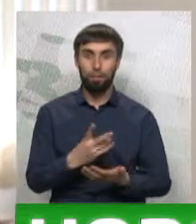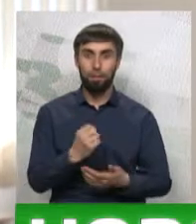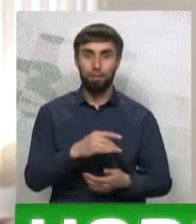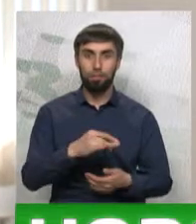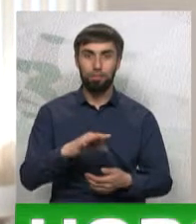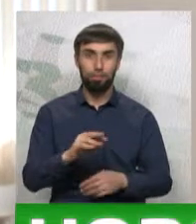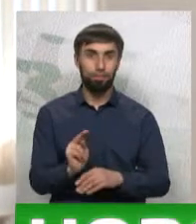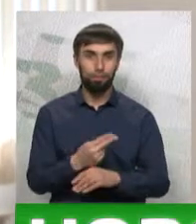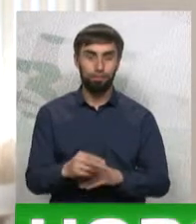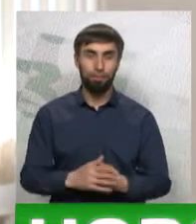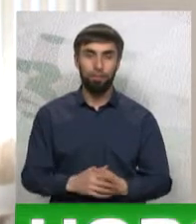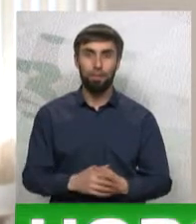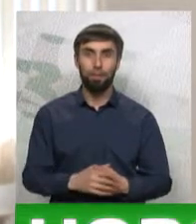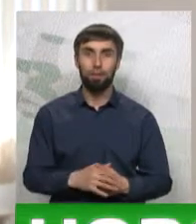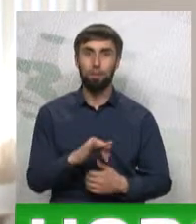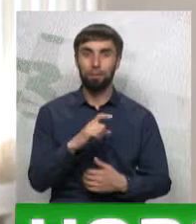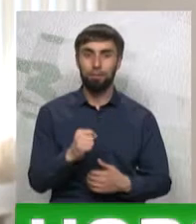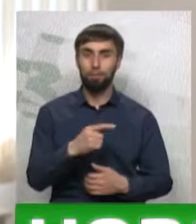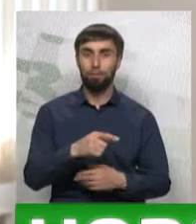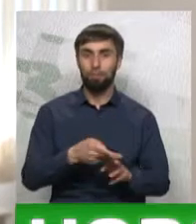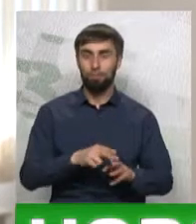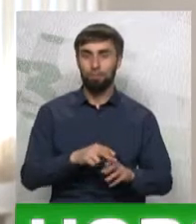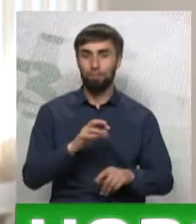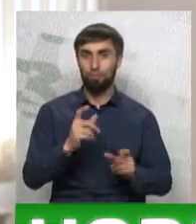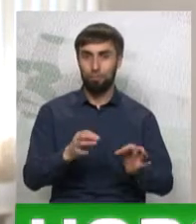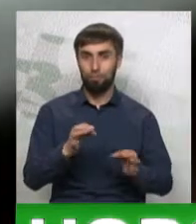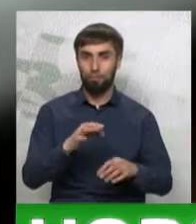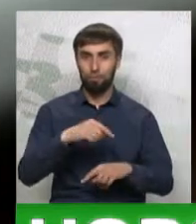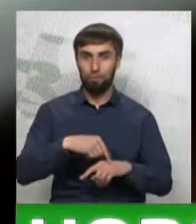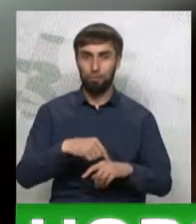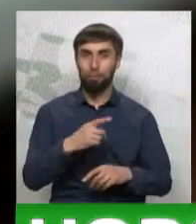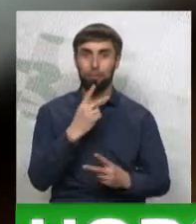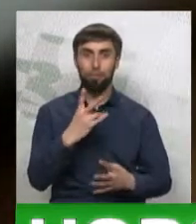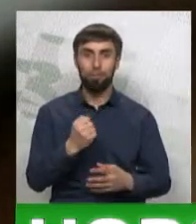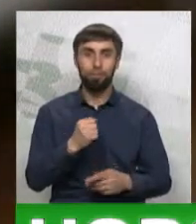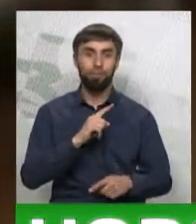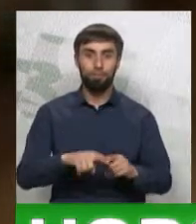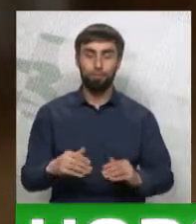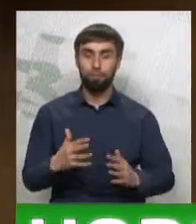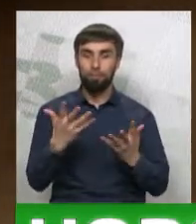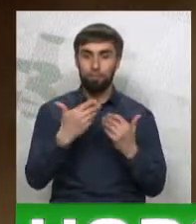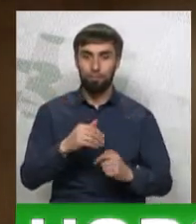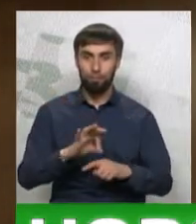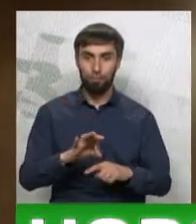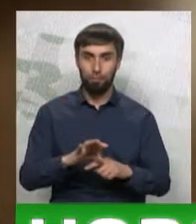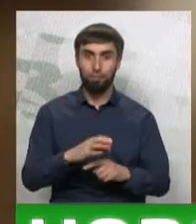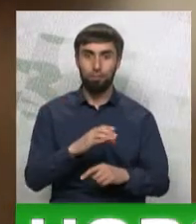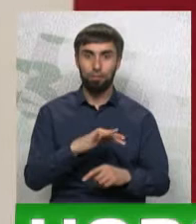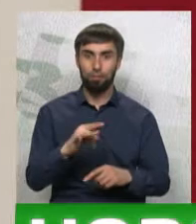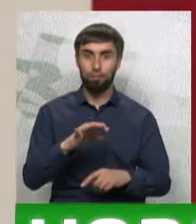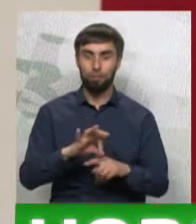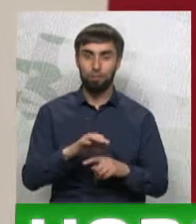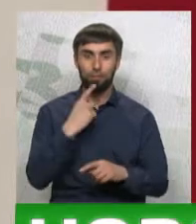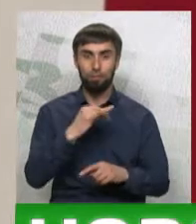лечении виду относительно удовлетворительного состояния несмотря на резкий рост количество зараженных стационарных больных